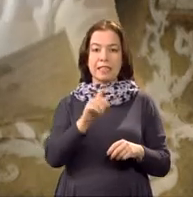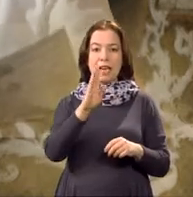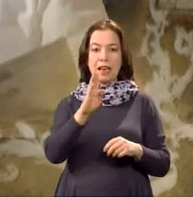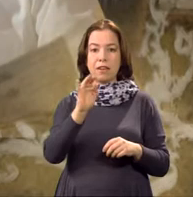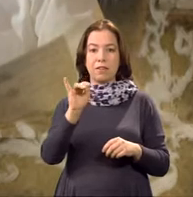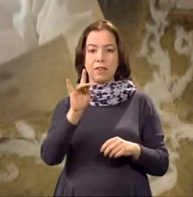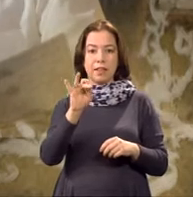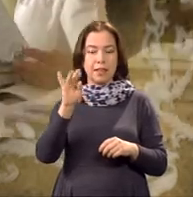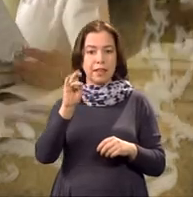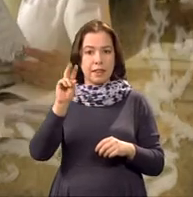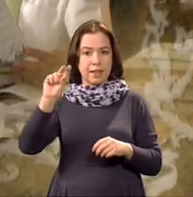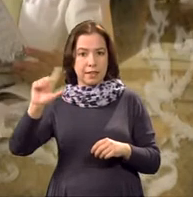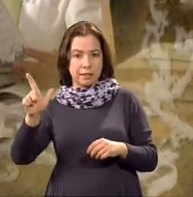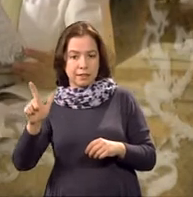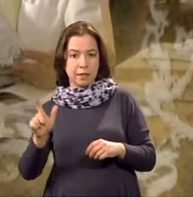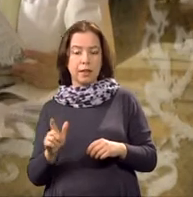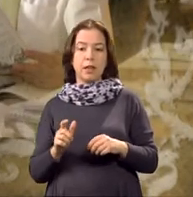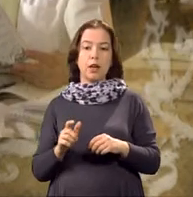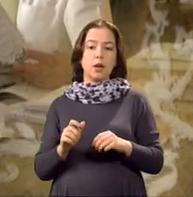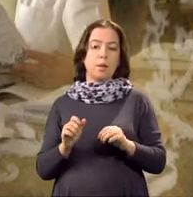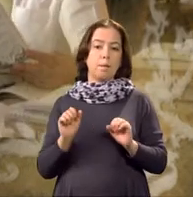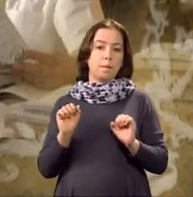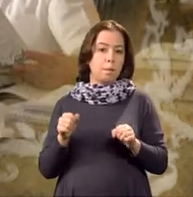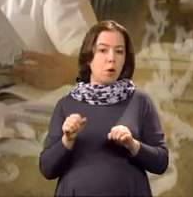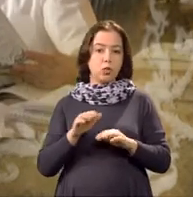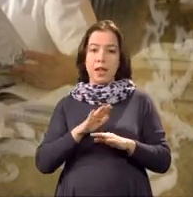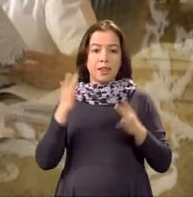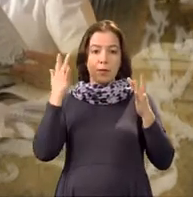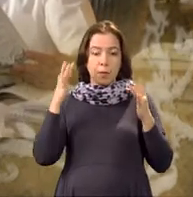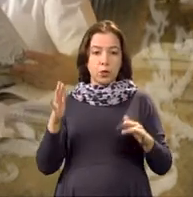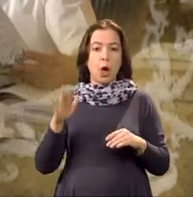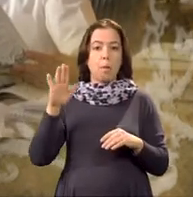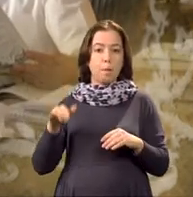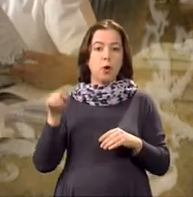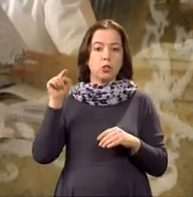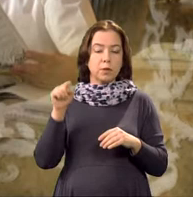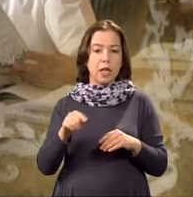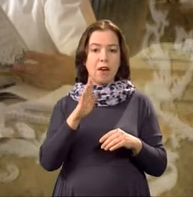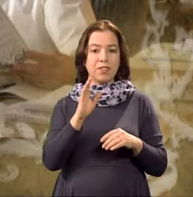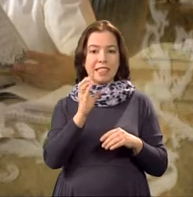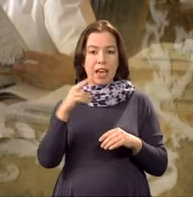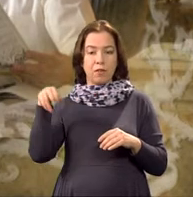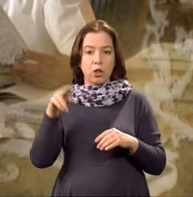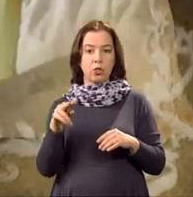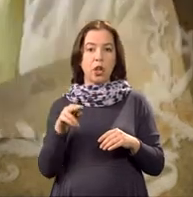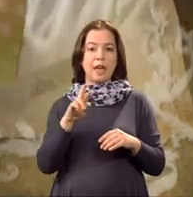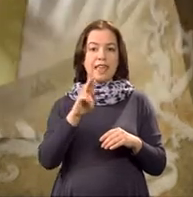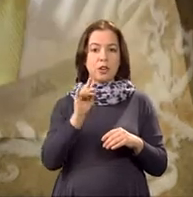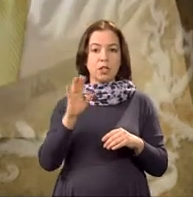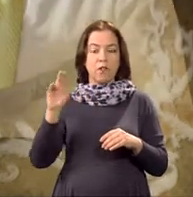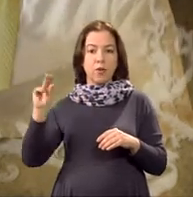них полювали. І, може, і не випадково потім там Всеволод Ярославич збудував свій Красний двір,